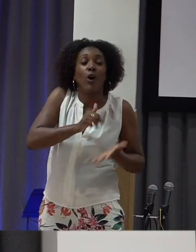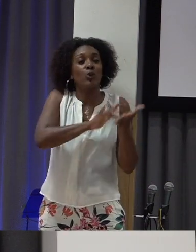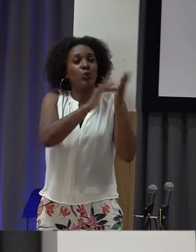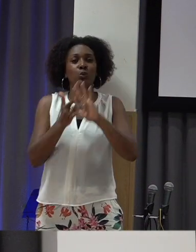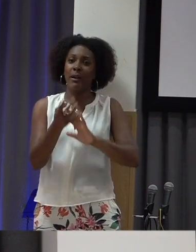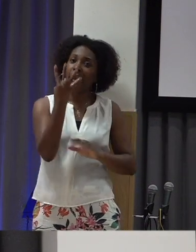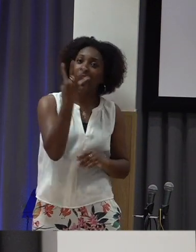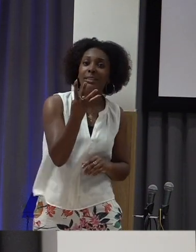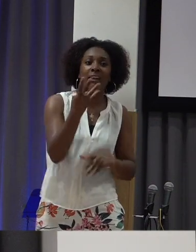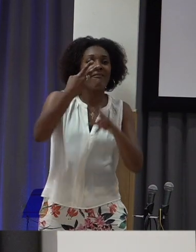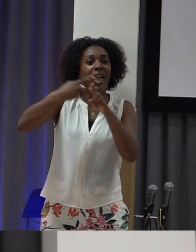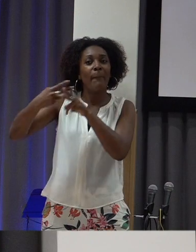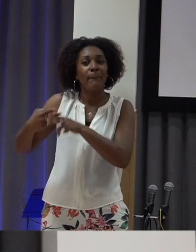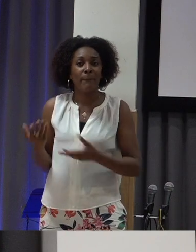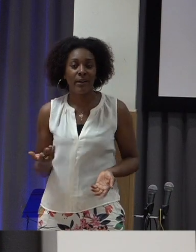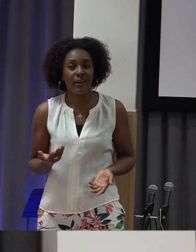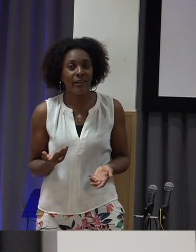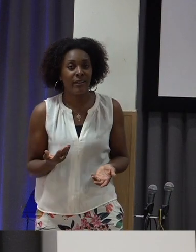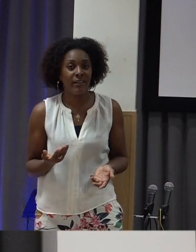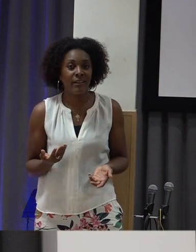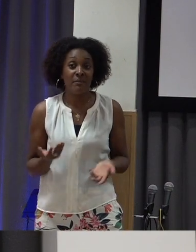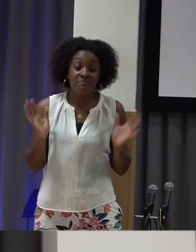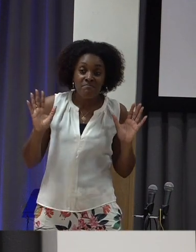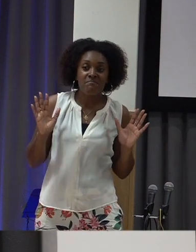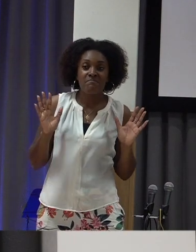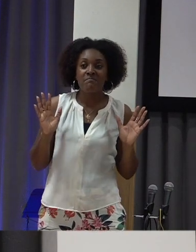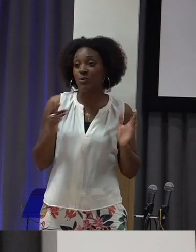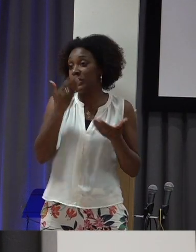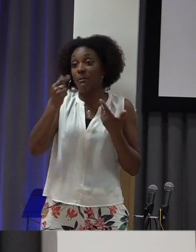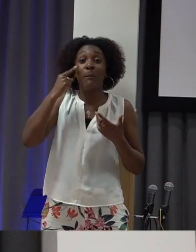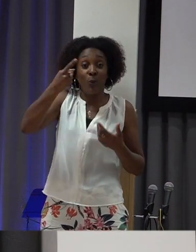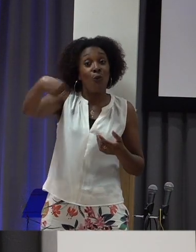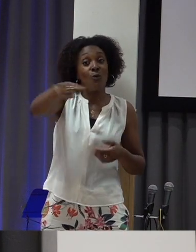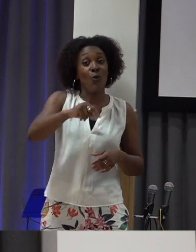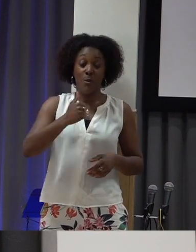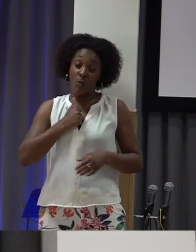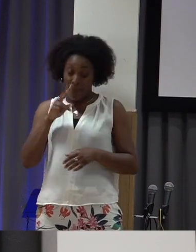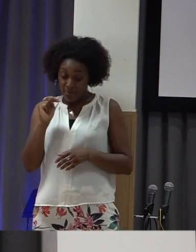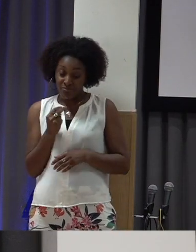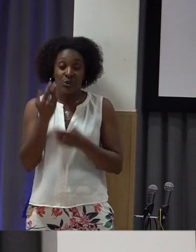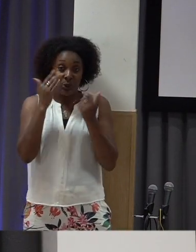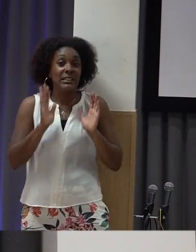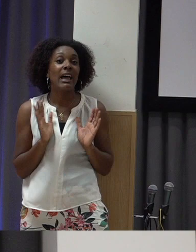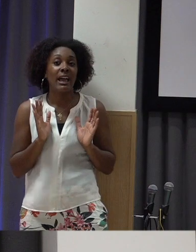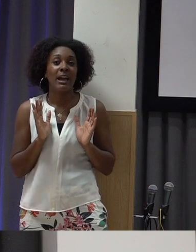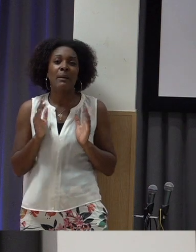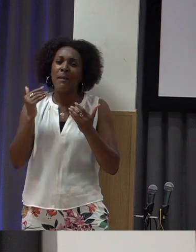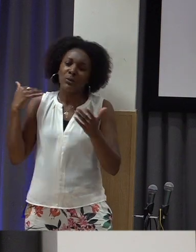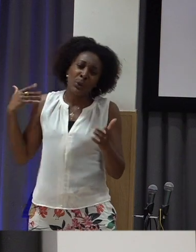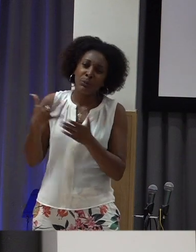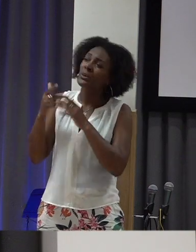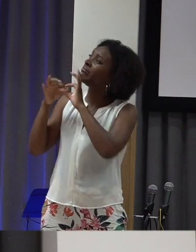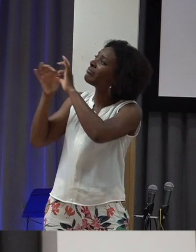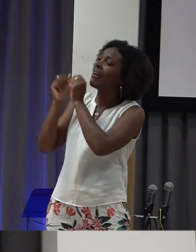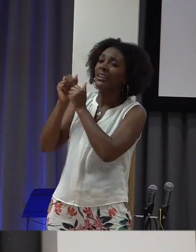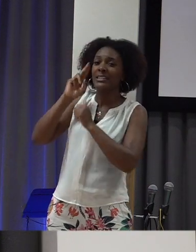ne sais pas où vous en êtes, je sais où j'en suis à peu près, malgré tout ce temps passé avec le Seigneur.